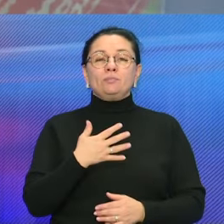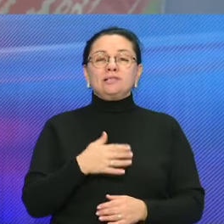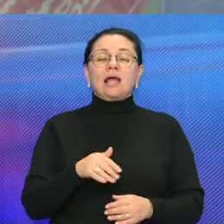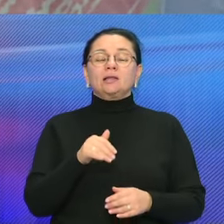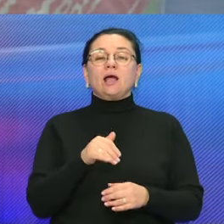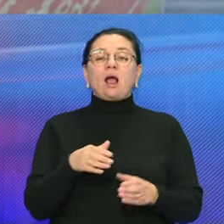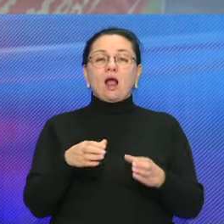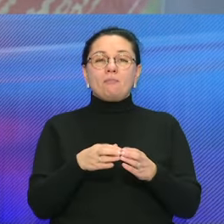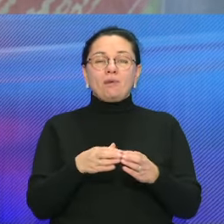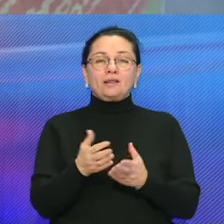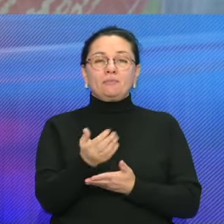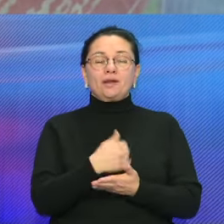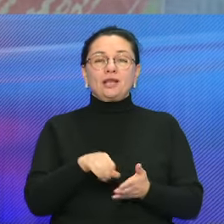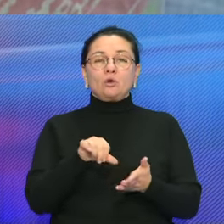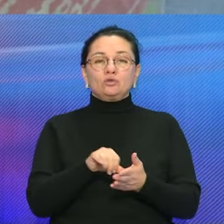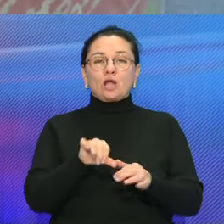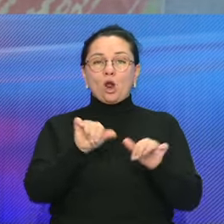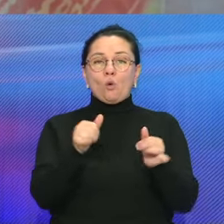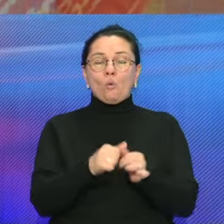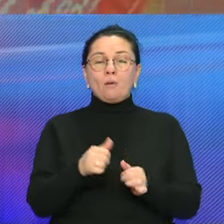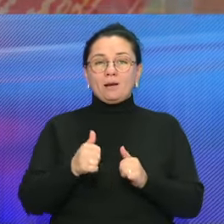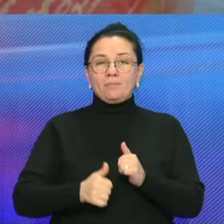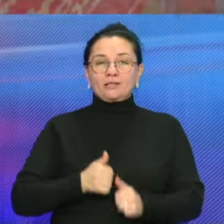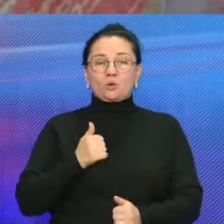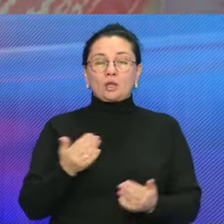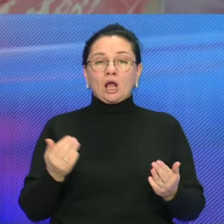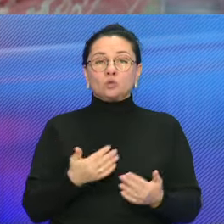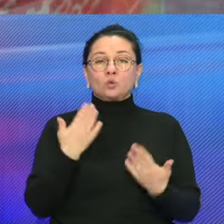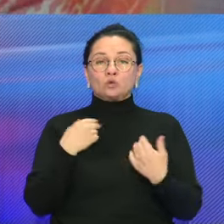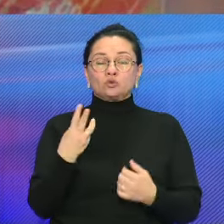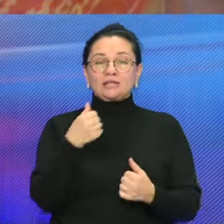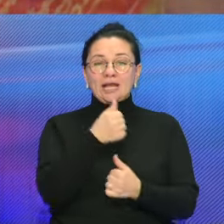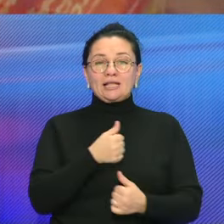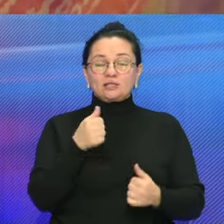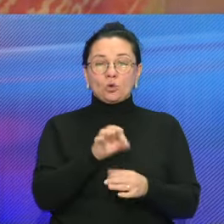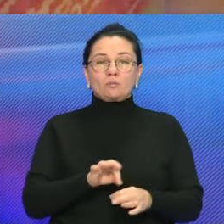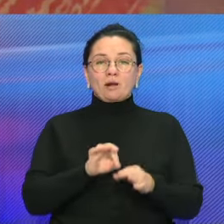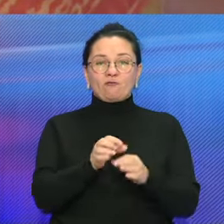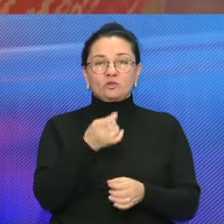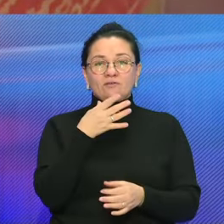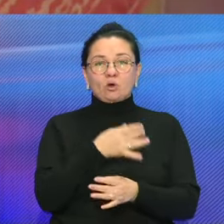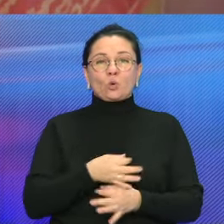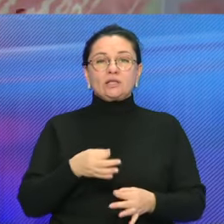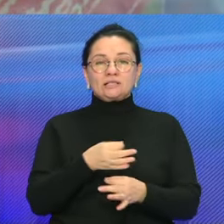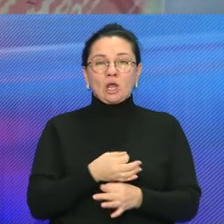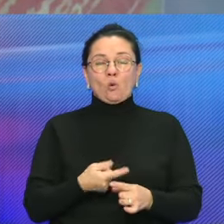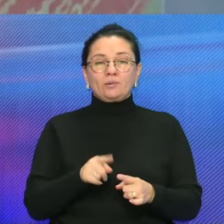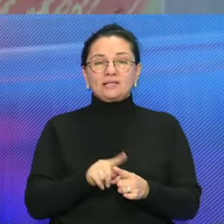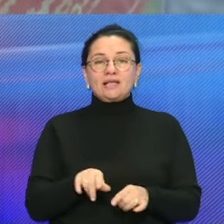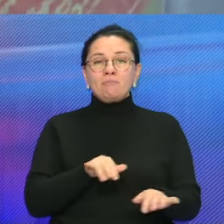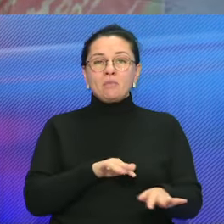прыме удзел у фестывалі Кубак Патрыёта, які ўжо трэці год запар праводзіцца ў Гродзенскай вобласці. Сёлета